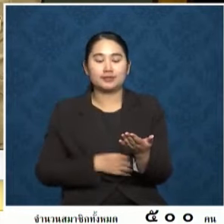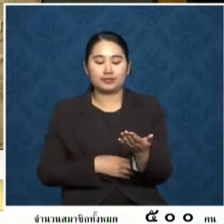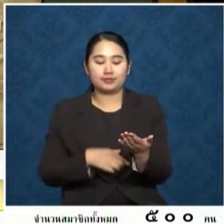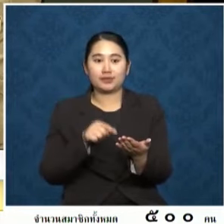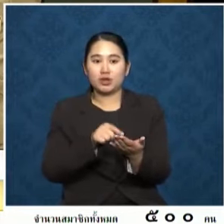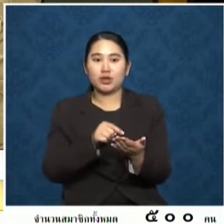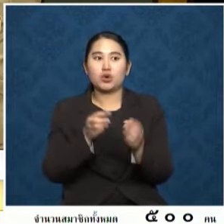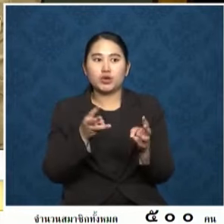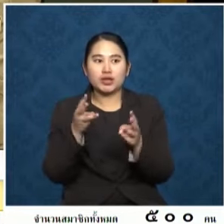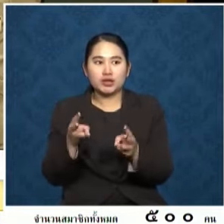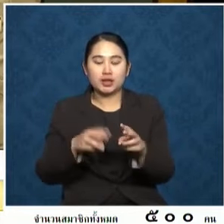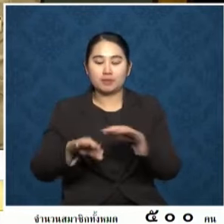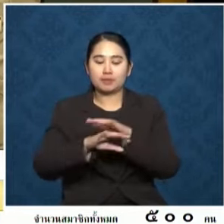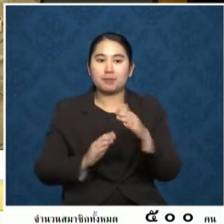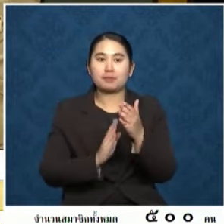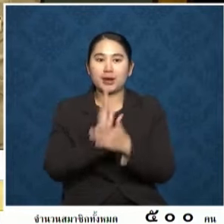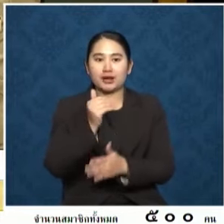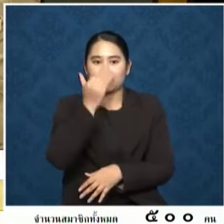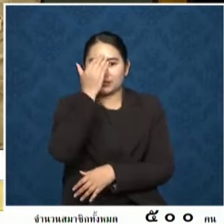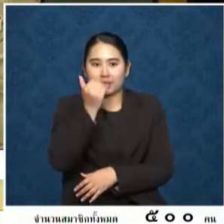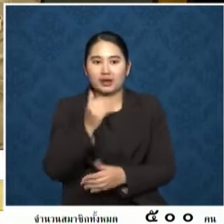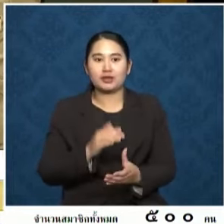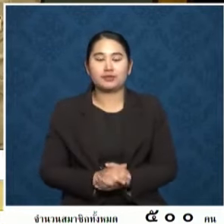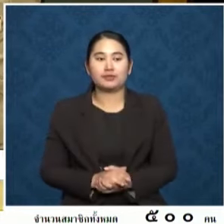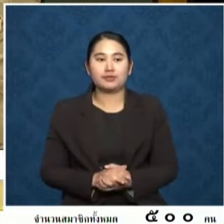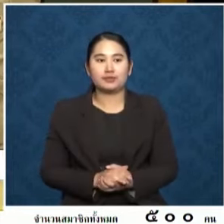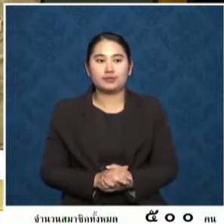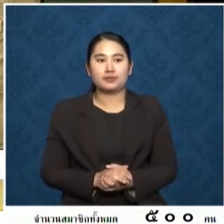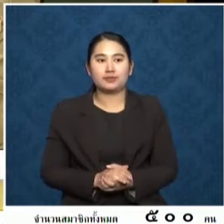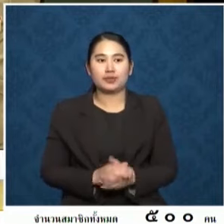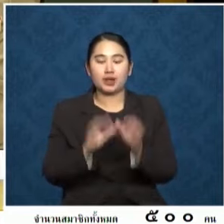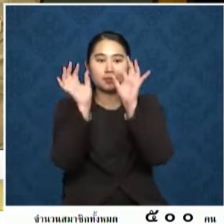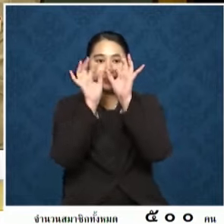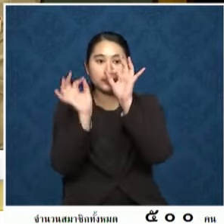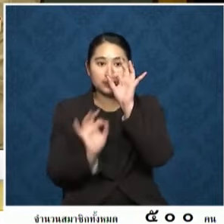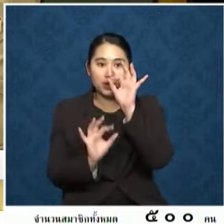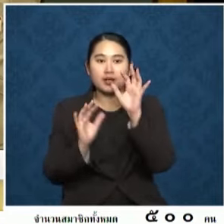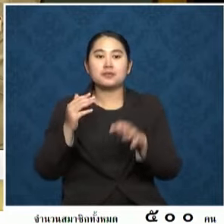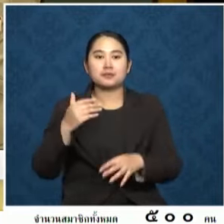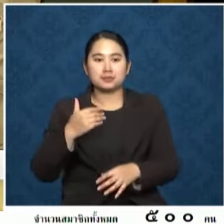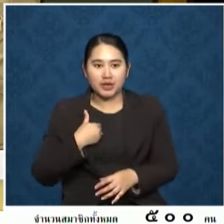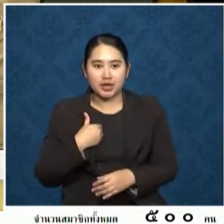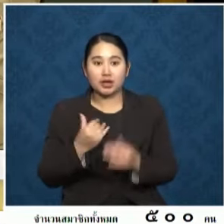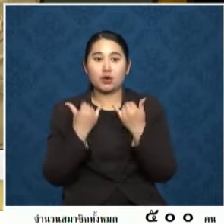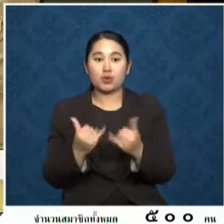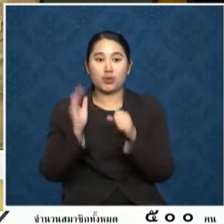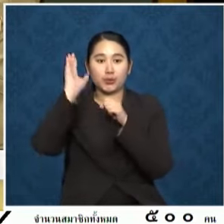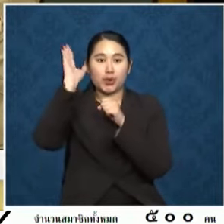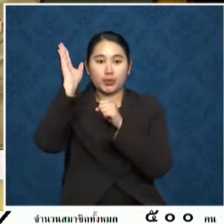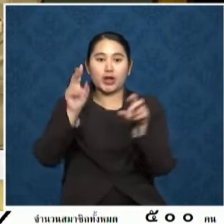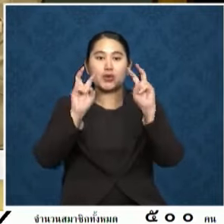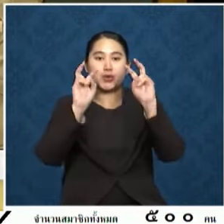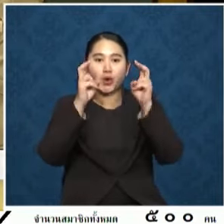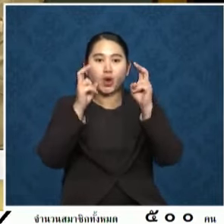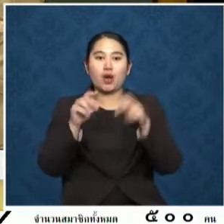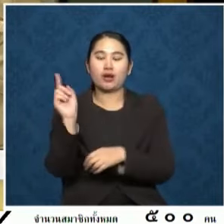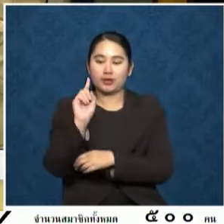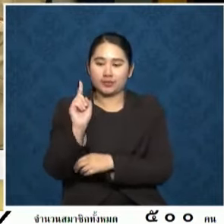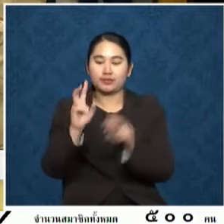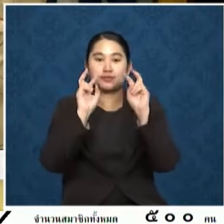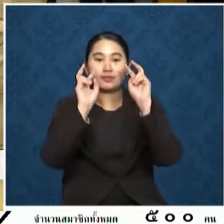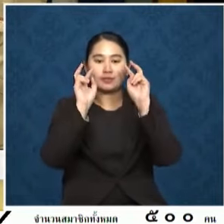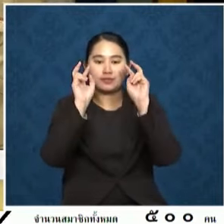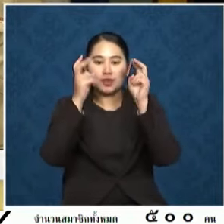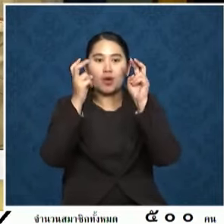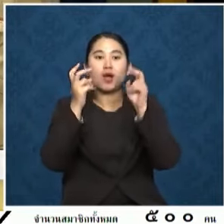มีหลักการอะไรคิดมีตัวหนังสือแล้ววันนี้กำลังอภิปรายเรื่องอะไรยัตติอะ